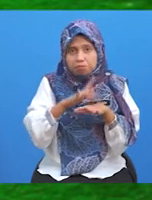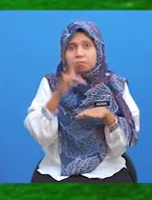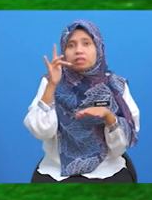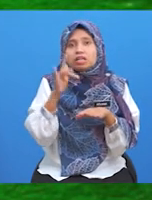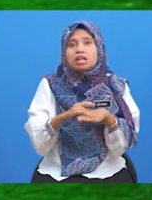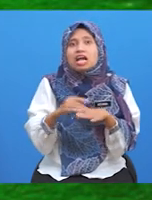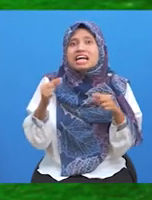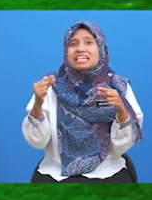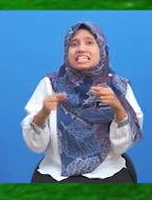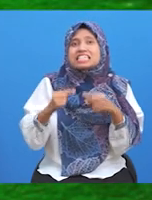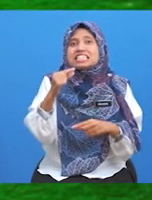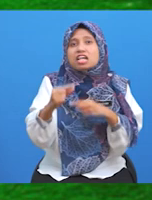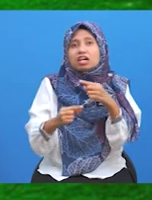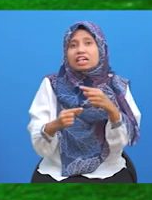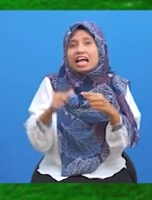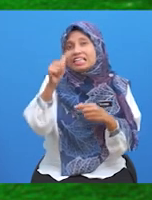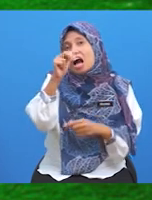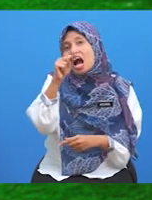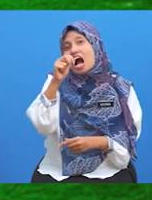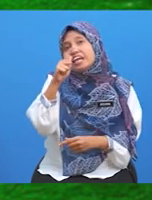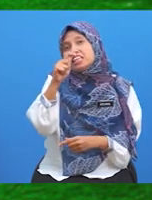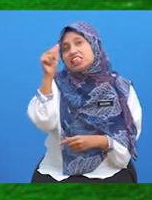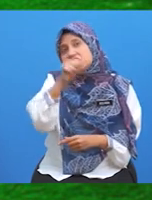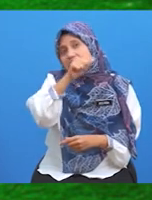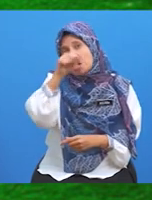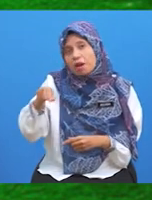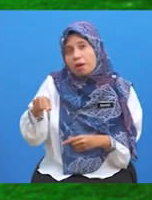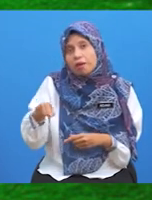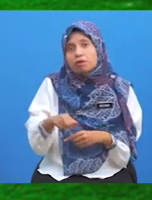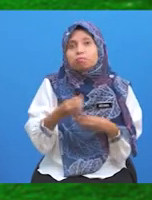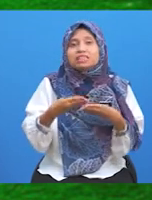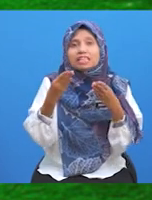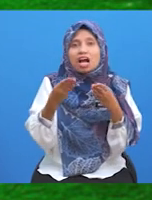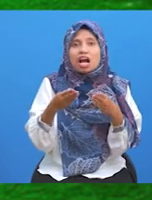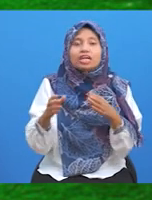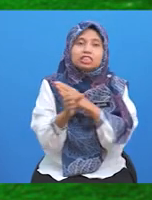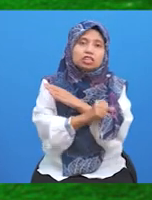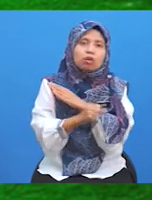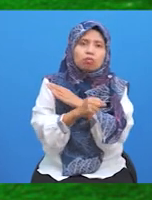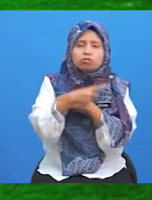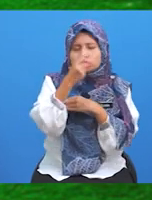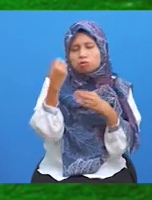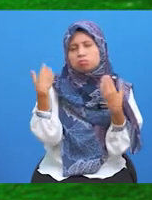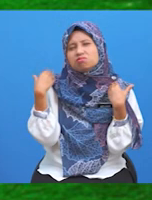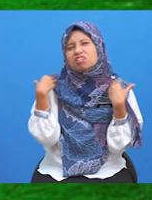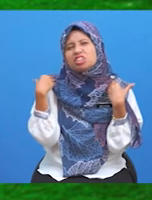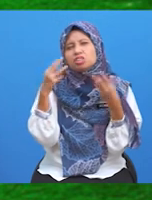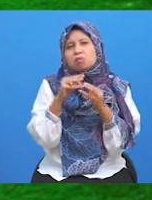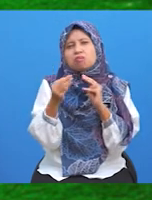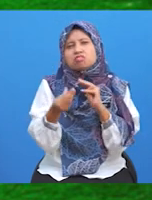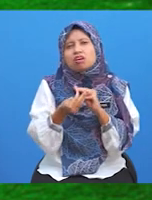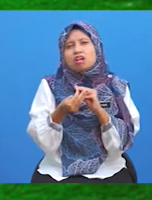sebagai gerakan anti-penyerahan penduduk Sarawak. Ini kerana timbul anggapan di